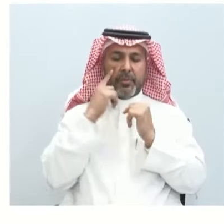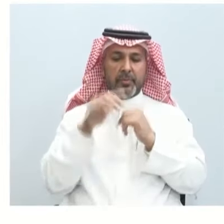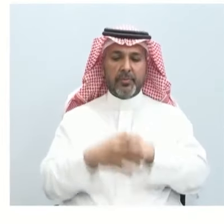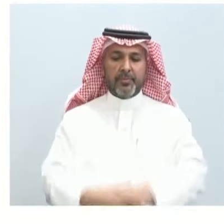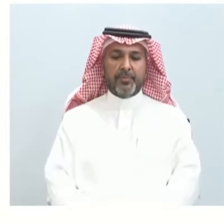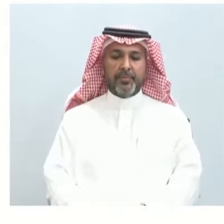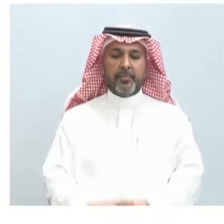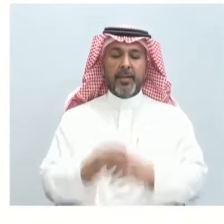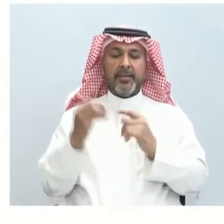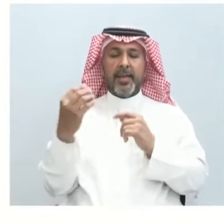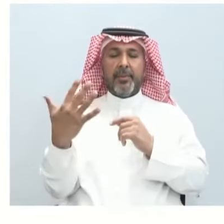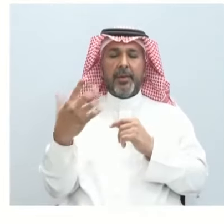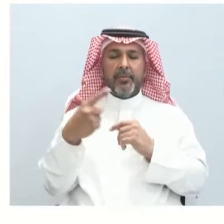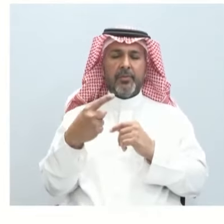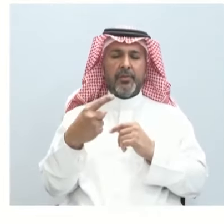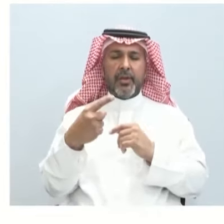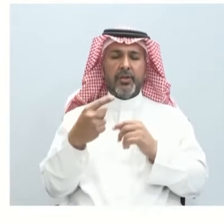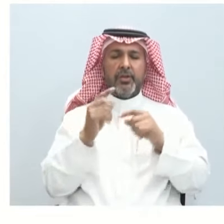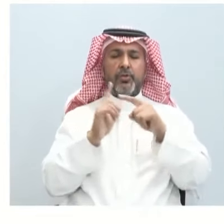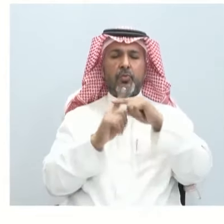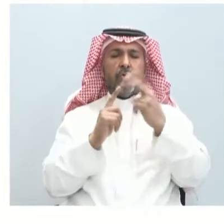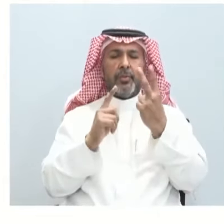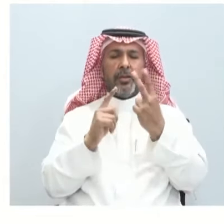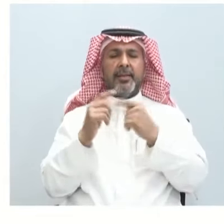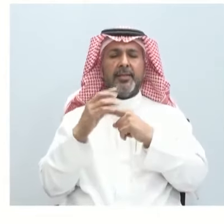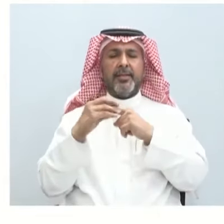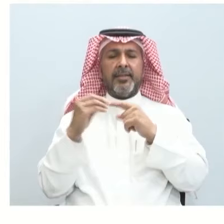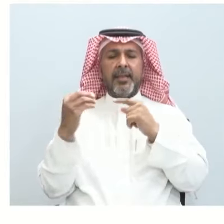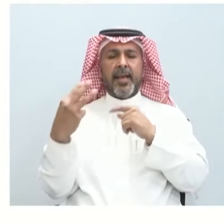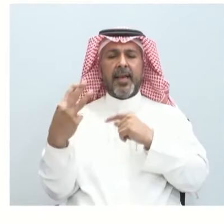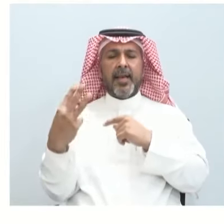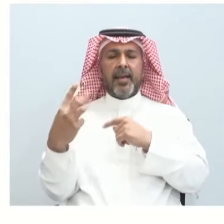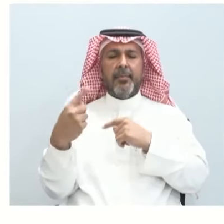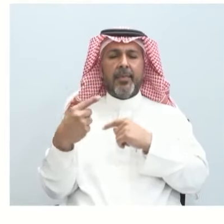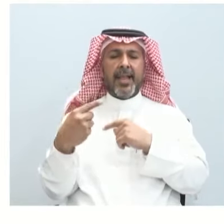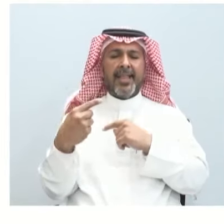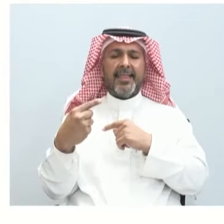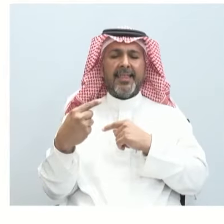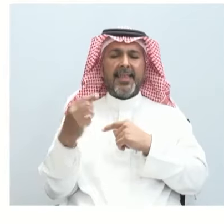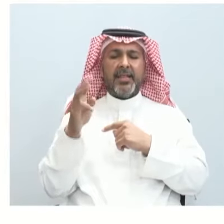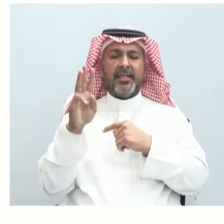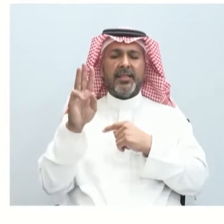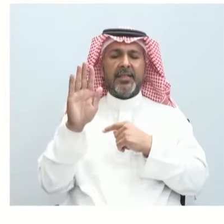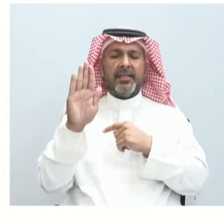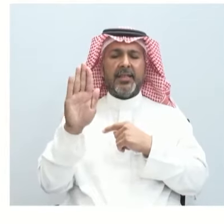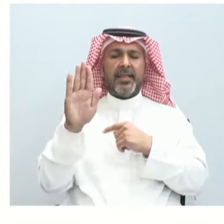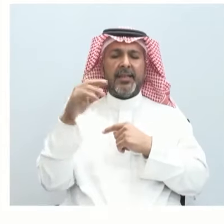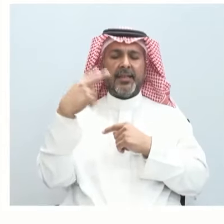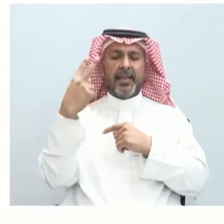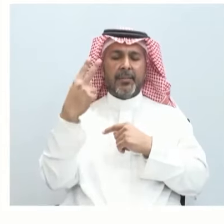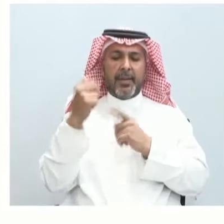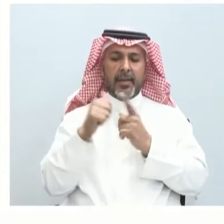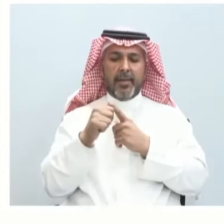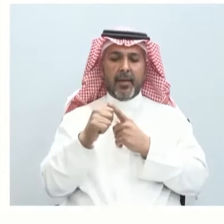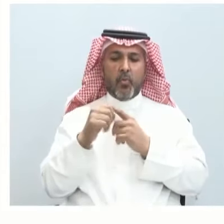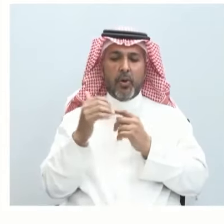الجمع سالب 15 تربيع مع موجب اثنين سين تربيع اي ان الناتج سالب 13 س تربيع هنا عمليه